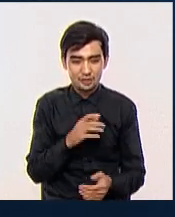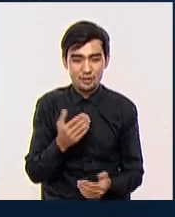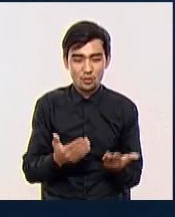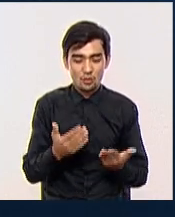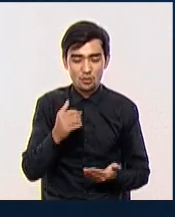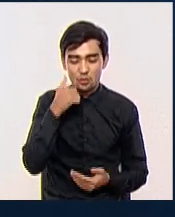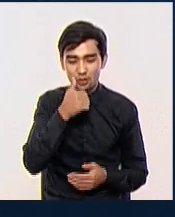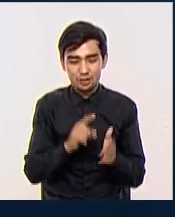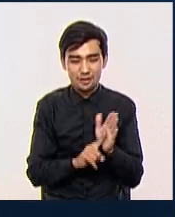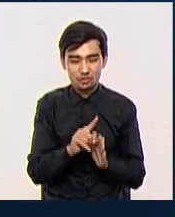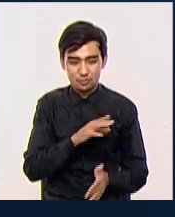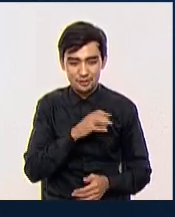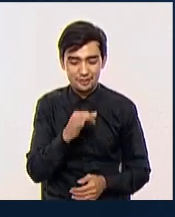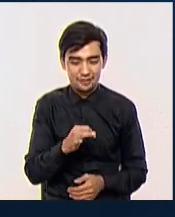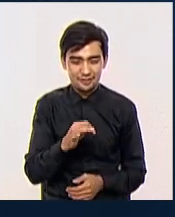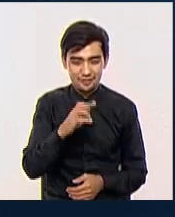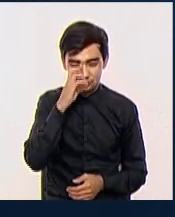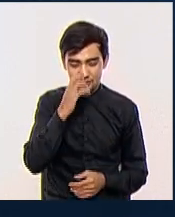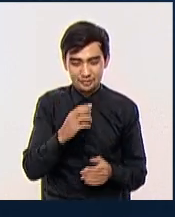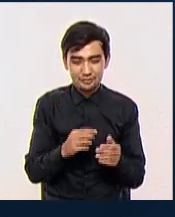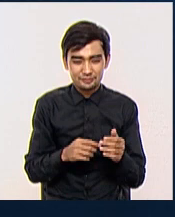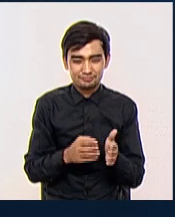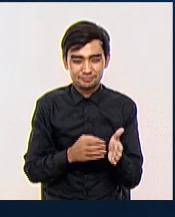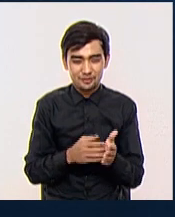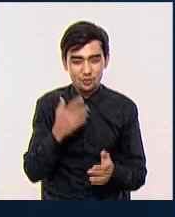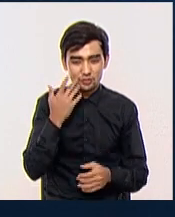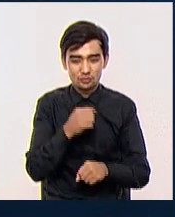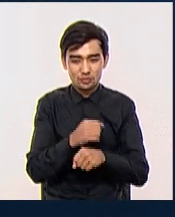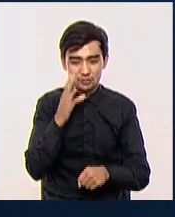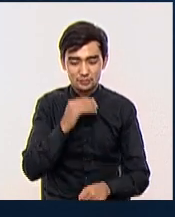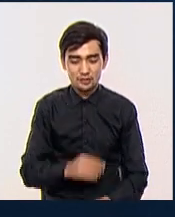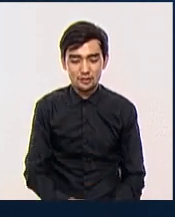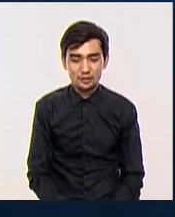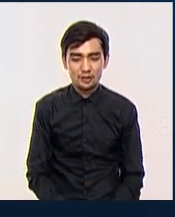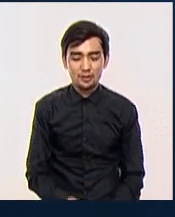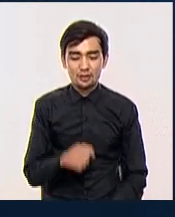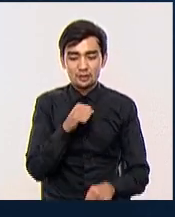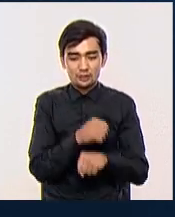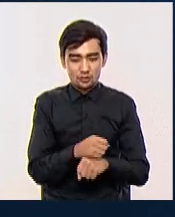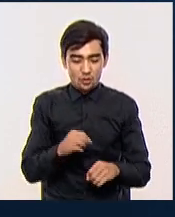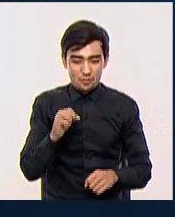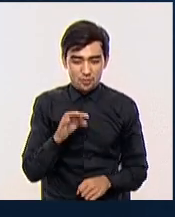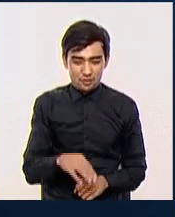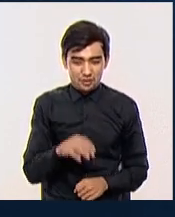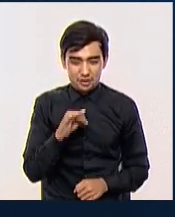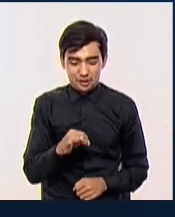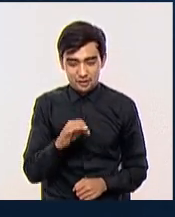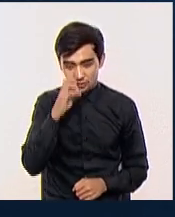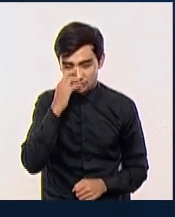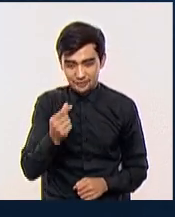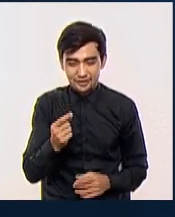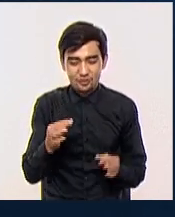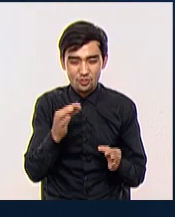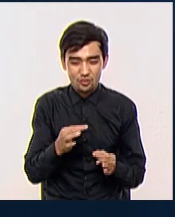басталды, және бюджет дефициті қашан тоқтауы мүмкін? Енді тоқтауы дегенде бюджет тапшылығының расын айтқанда